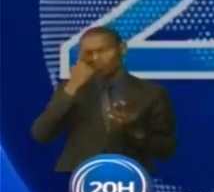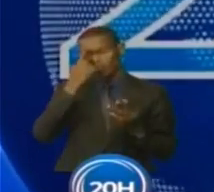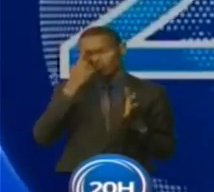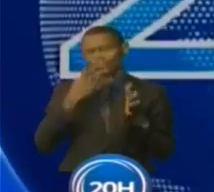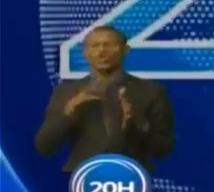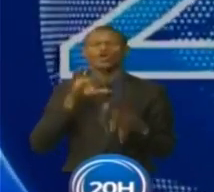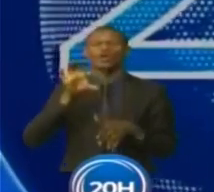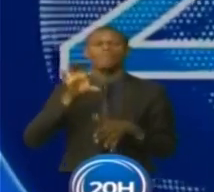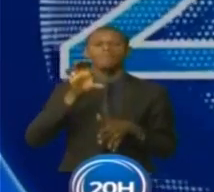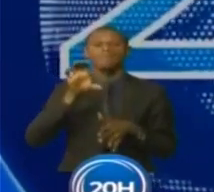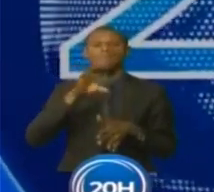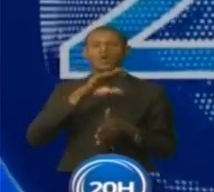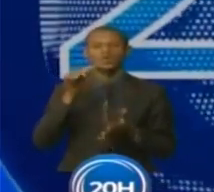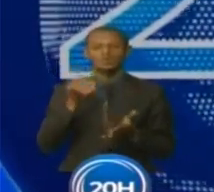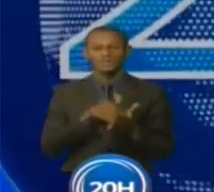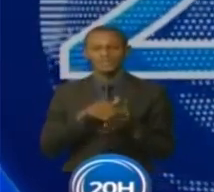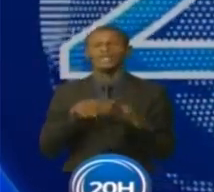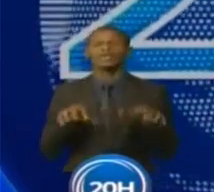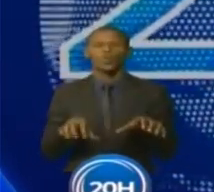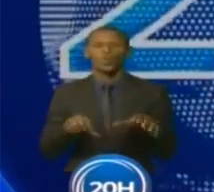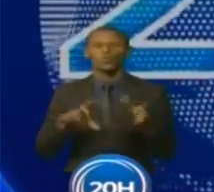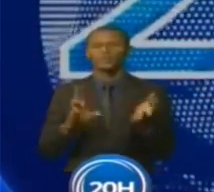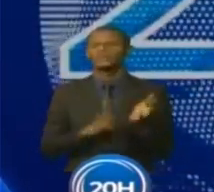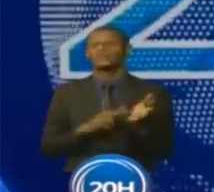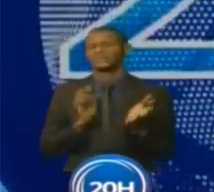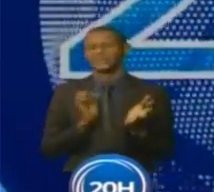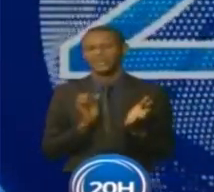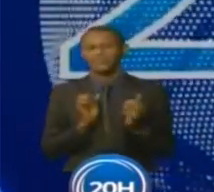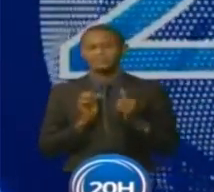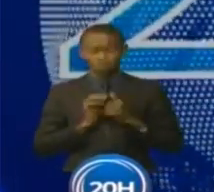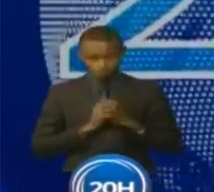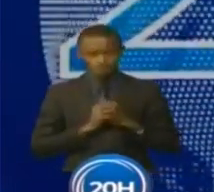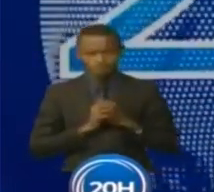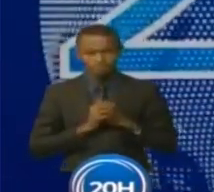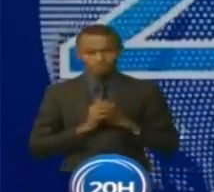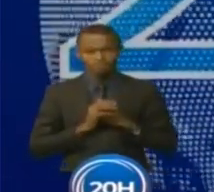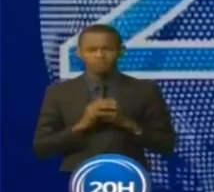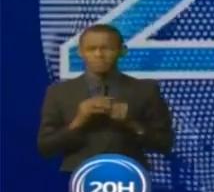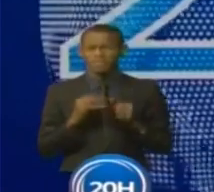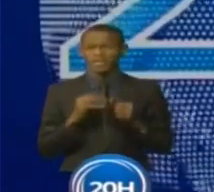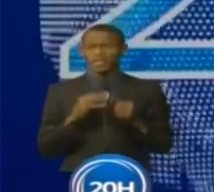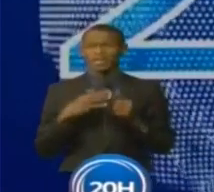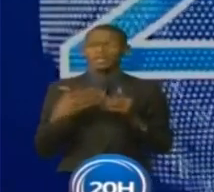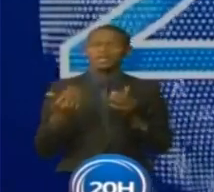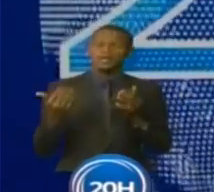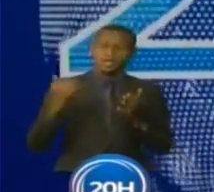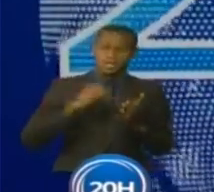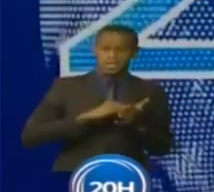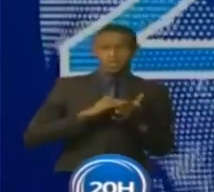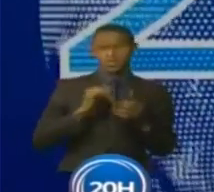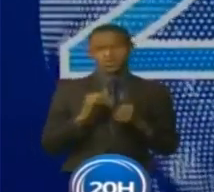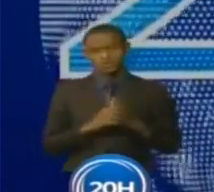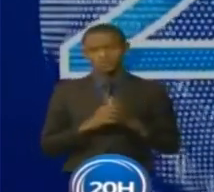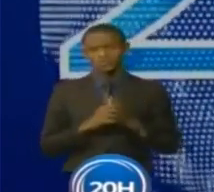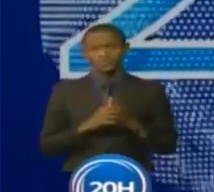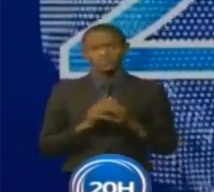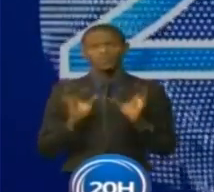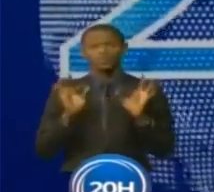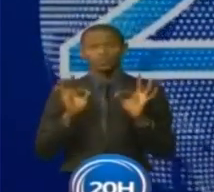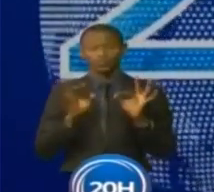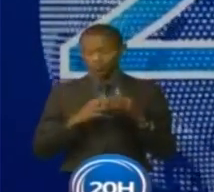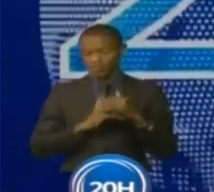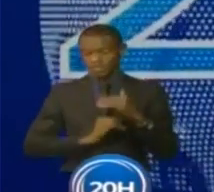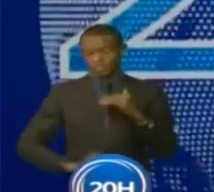gouverneur de la Banque centrale du Congo. Et puis, la nouvelle génération consciente a fait carton